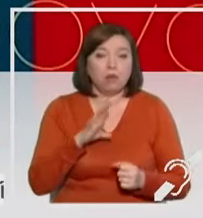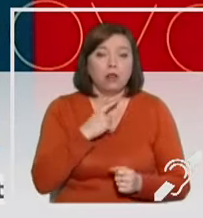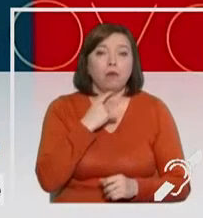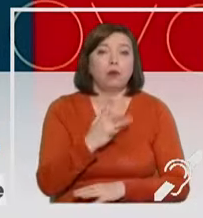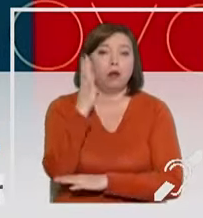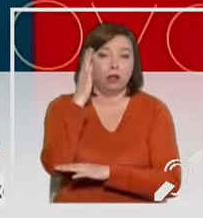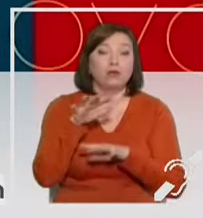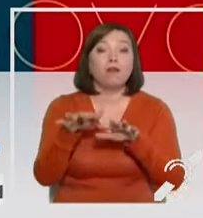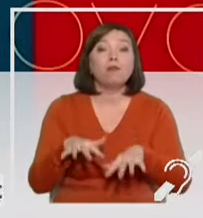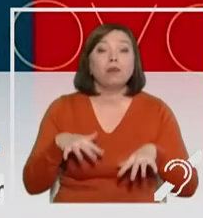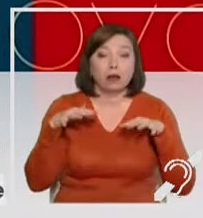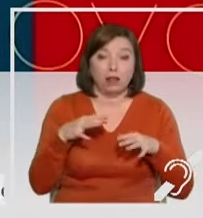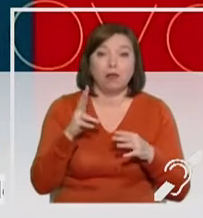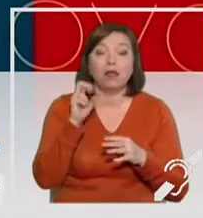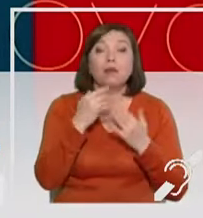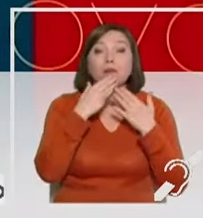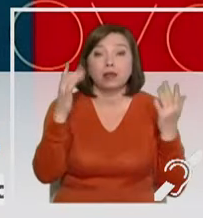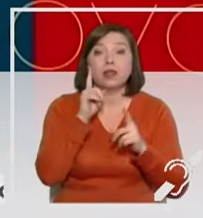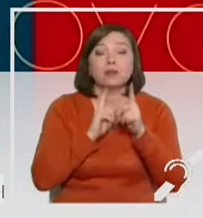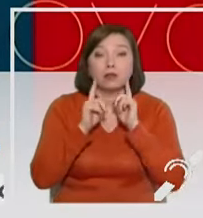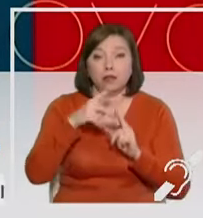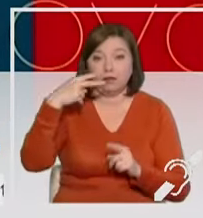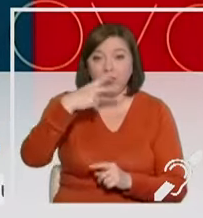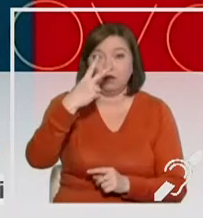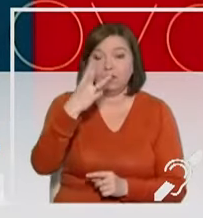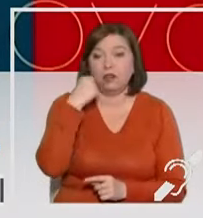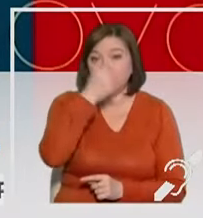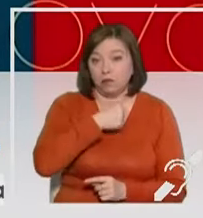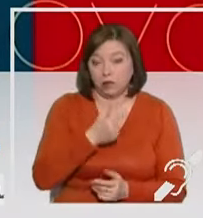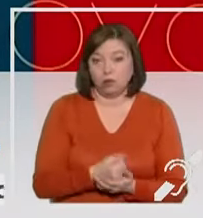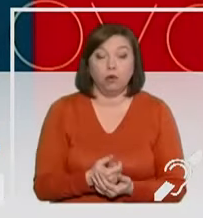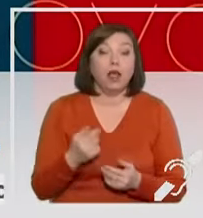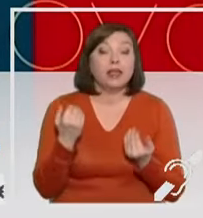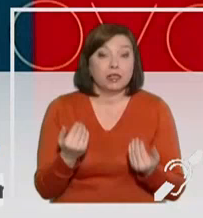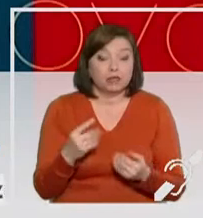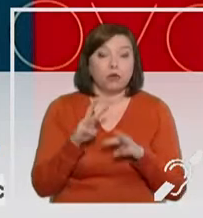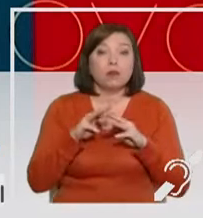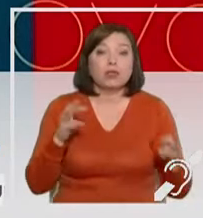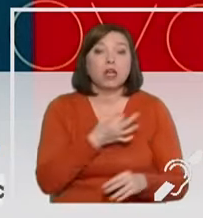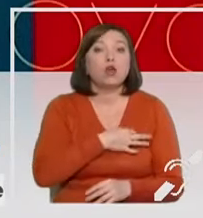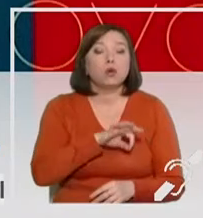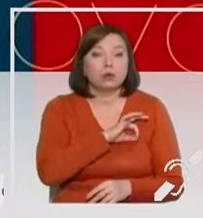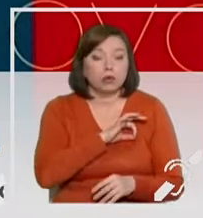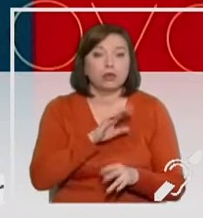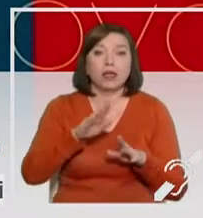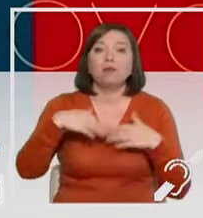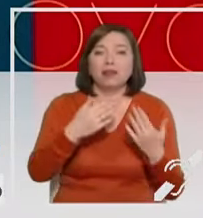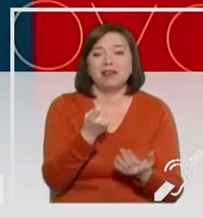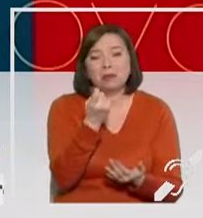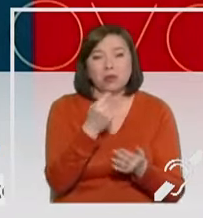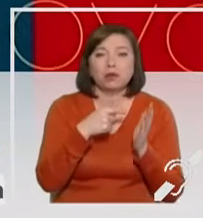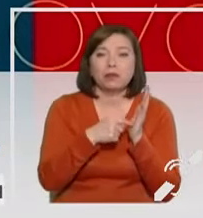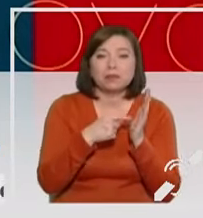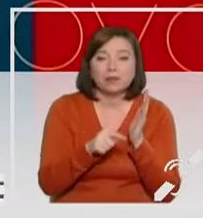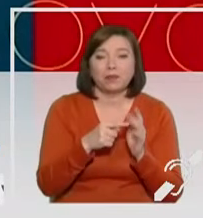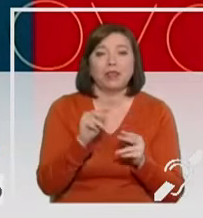în prima lectură la ultima ședință din 2023 a Parlamentului. Astăzi, Ministerul Justiției a venit cu câteva